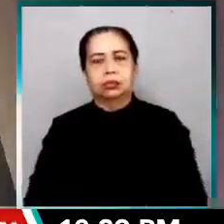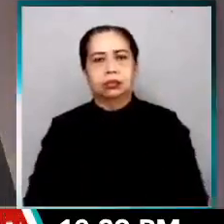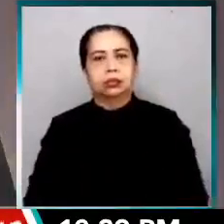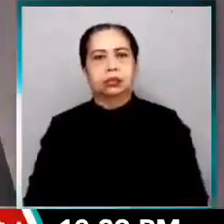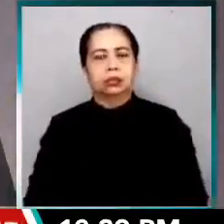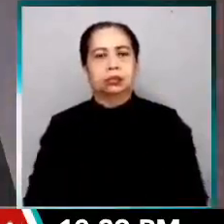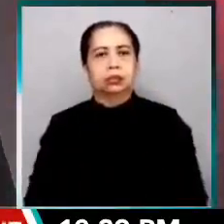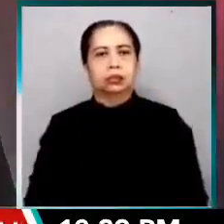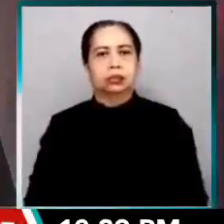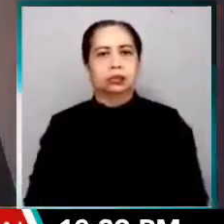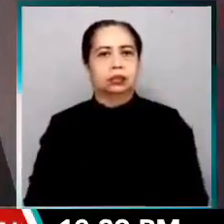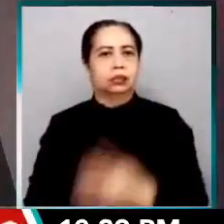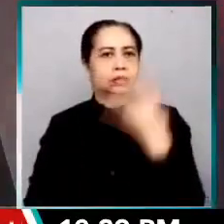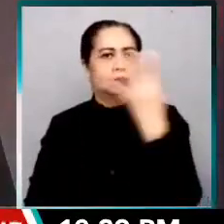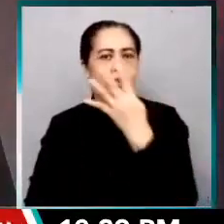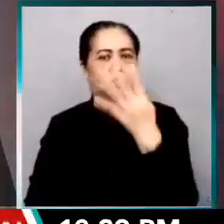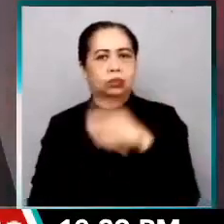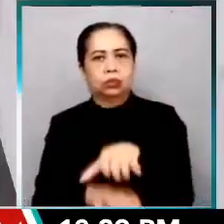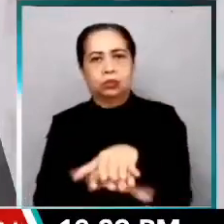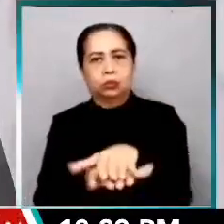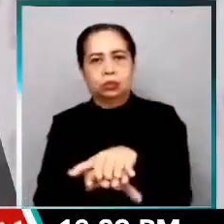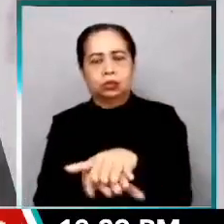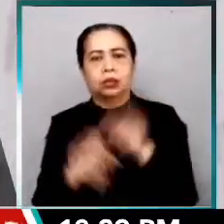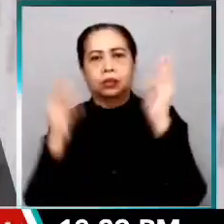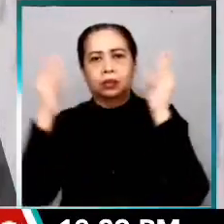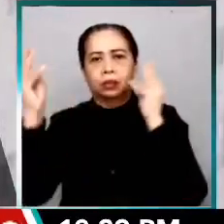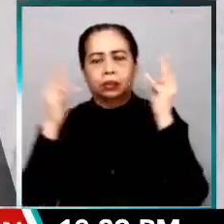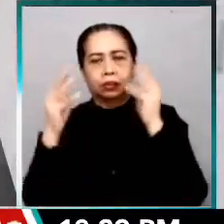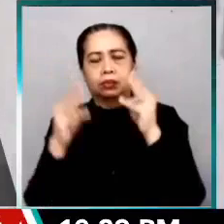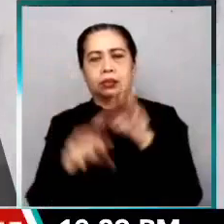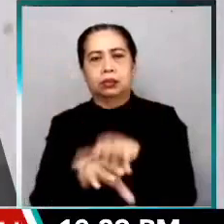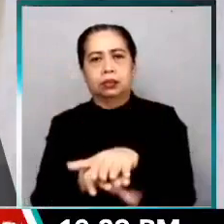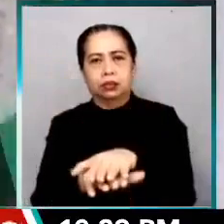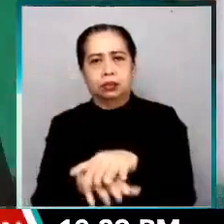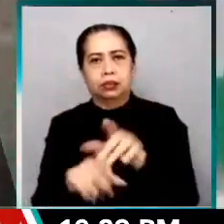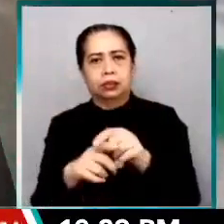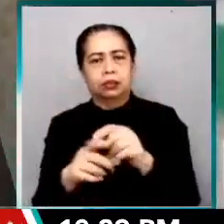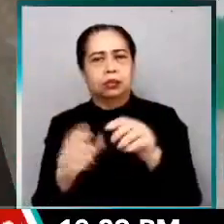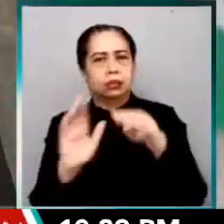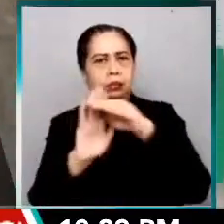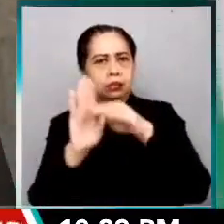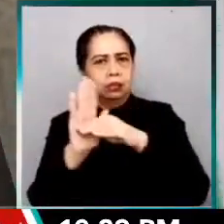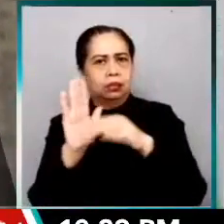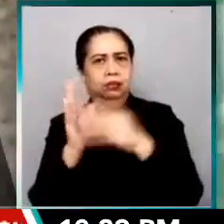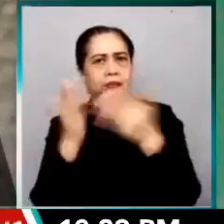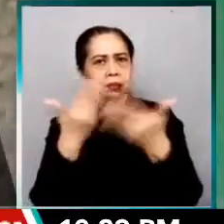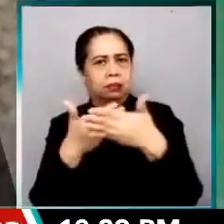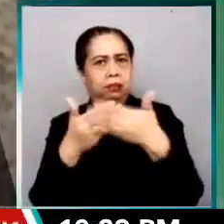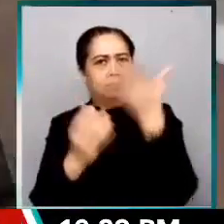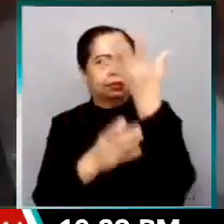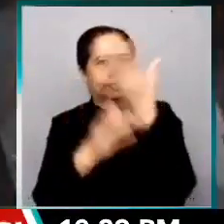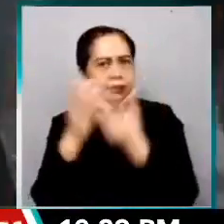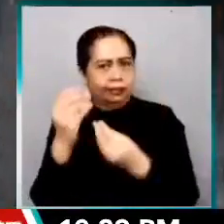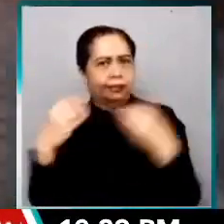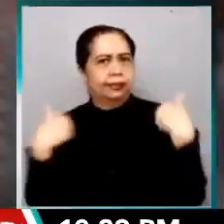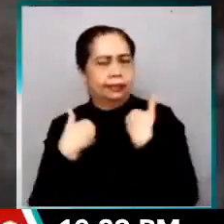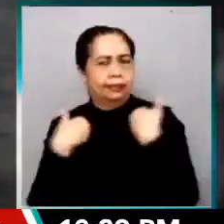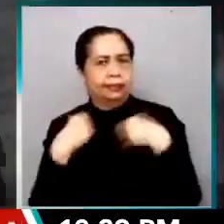4 na pagong o Malaysian box turtle na nasa endangered list naman ang nailigtas sa Taguig.